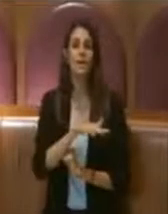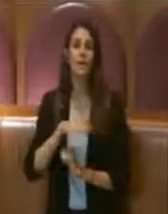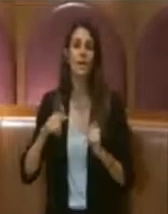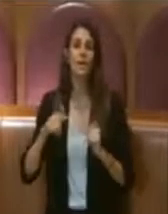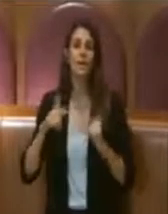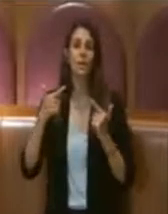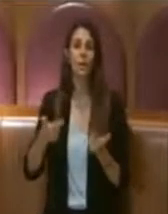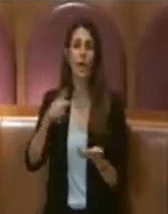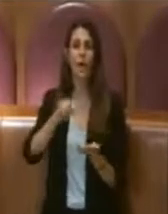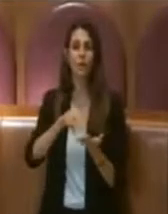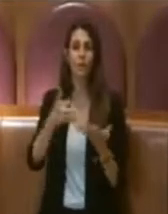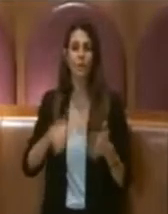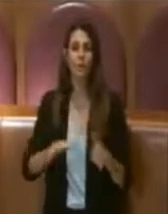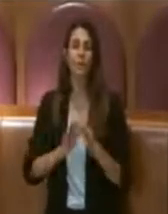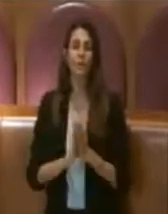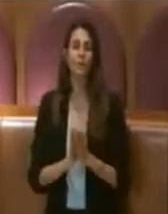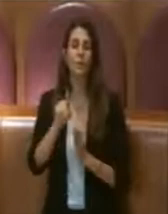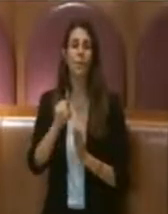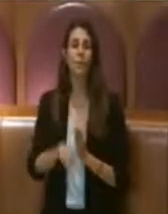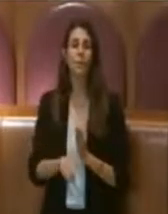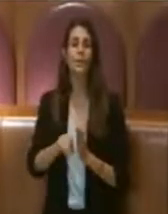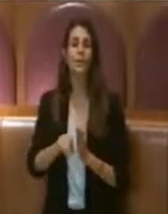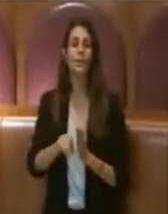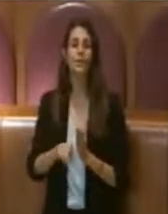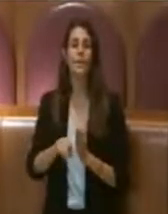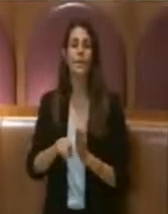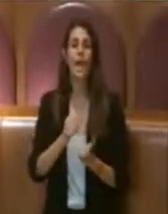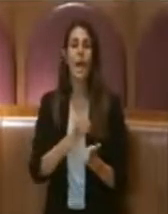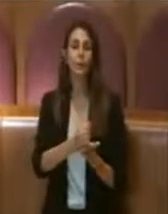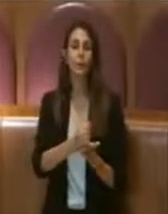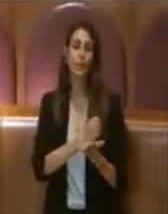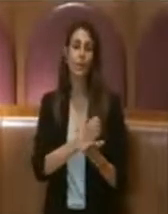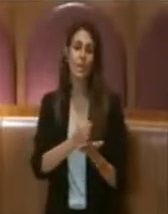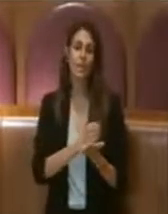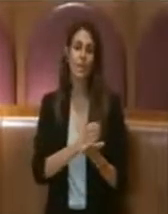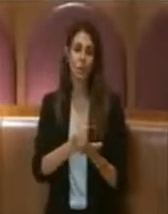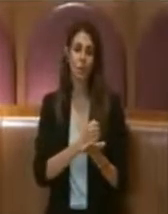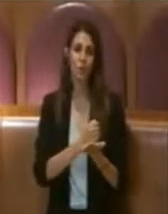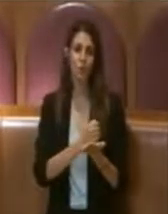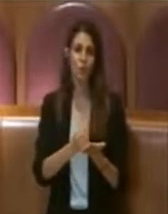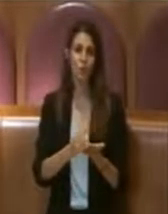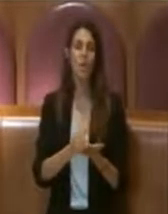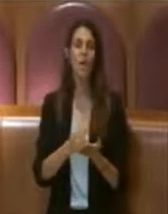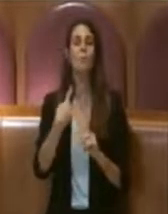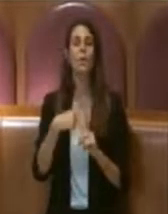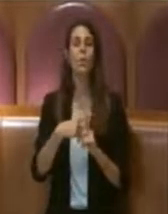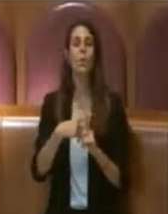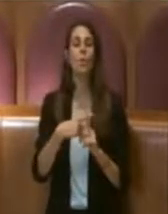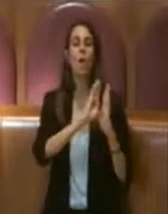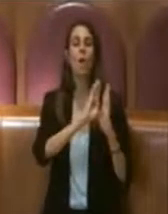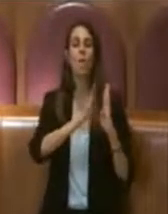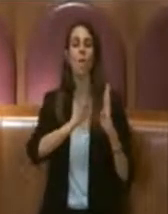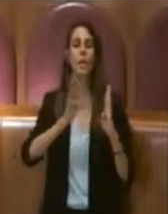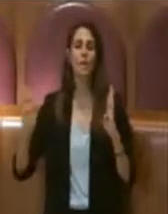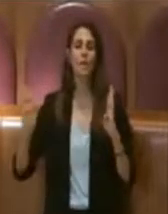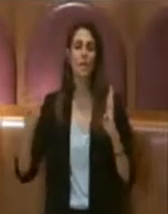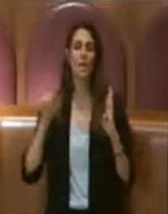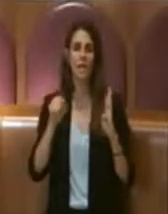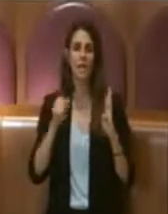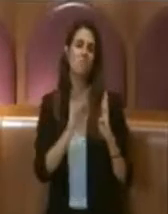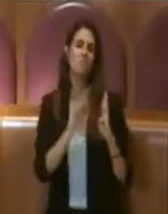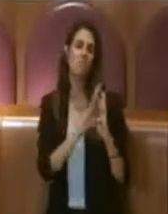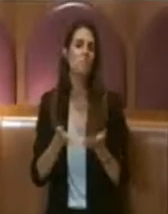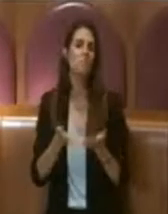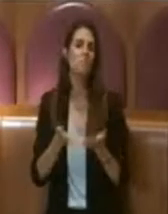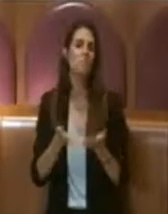attività ricettive con autorizzazione per la somministrazione non alloggiati e per le librerie in cui la vendita di libri è prevalente.